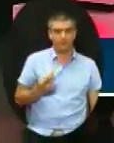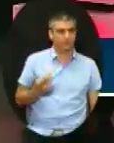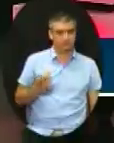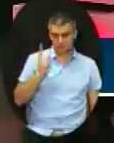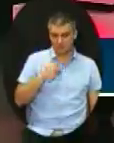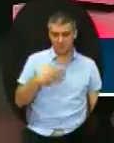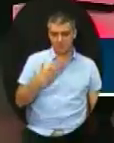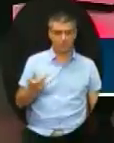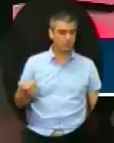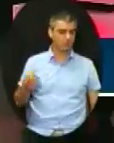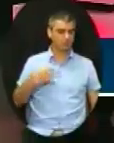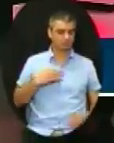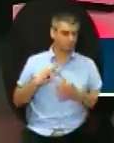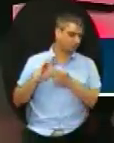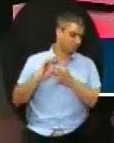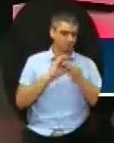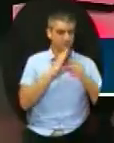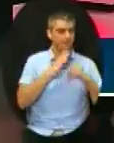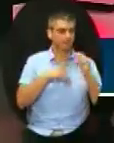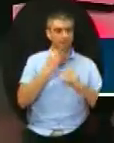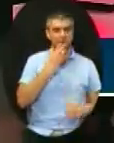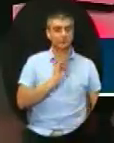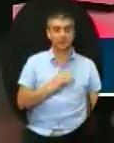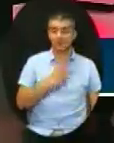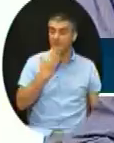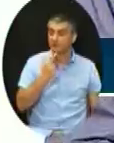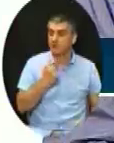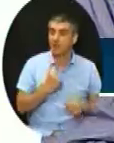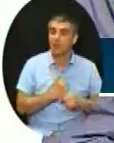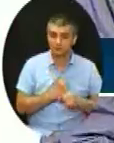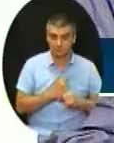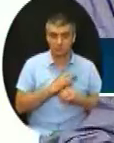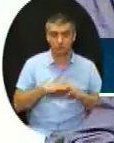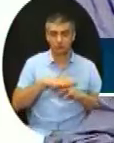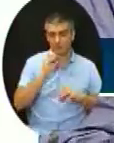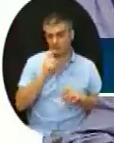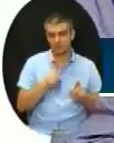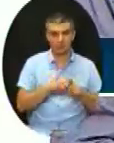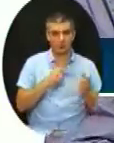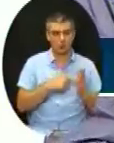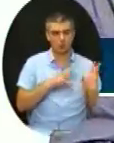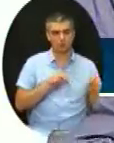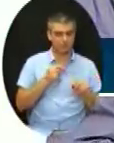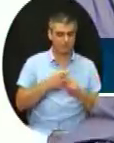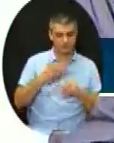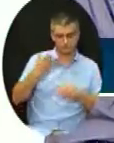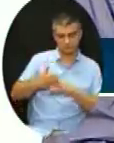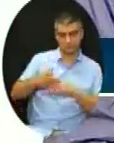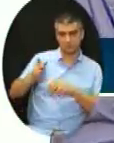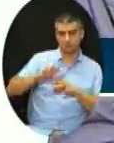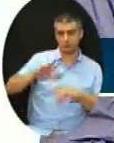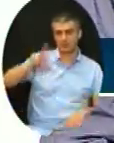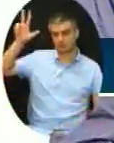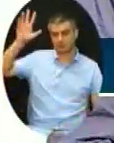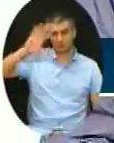זה חייב להיות רצף טריטוריאלי ישראלי. וישראל יצרה את שטח, היא בדיוק מאותה סיבה, כדי לייצר טריז בין השטח